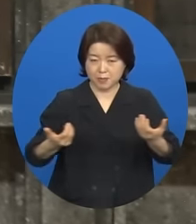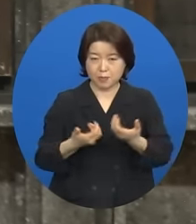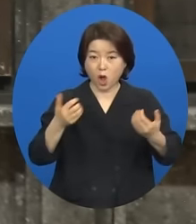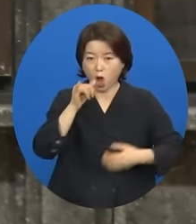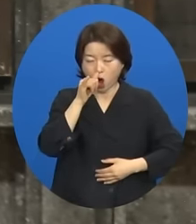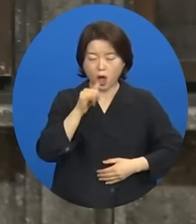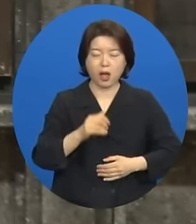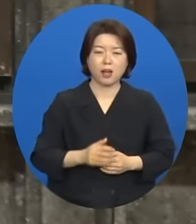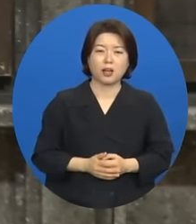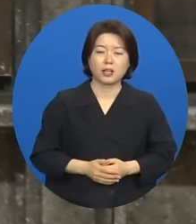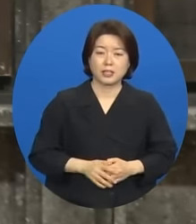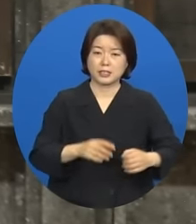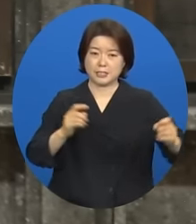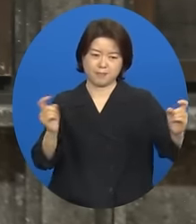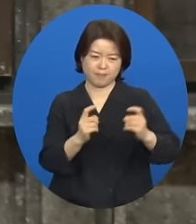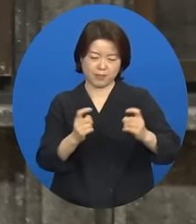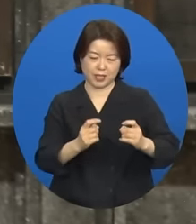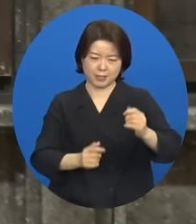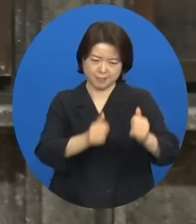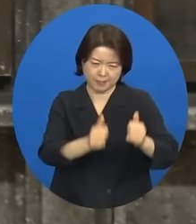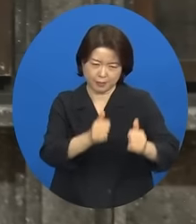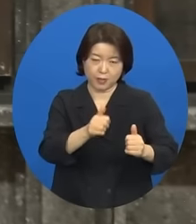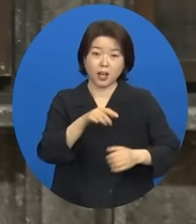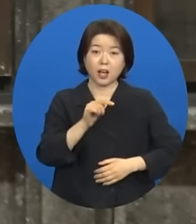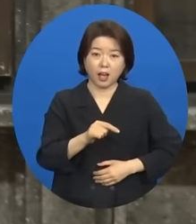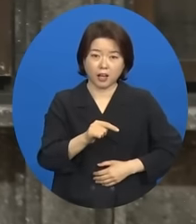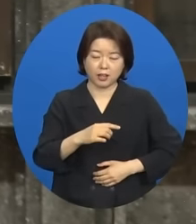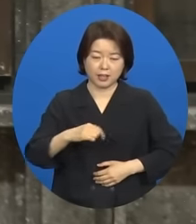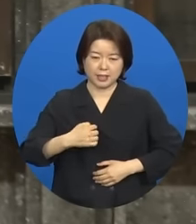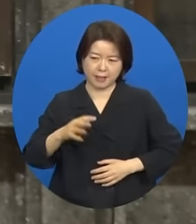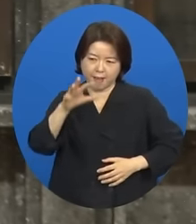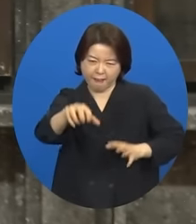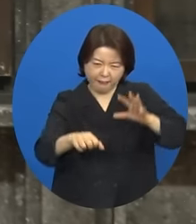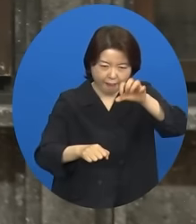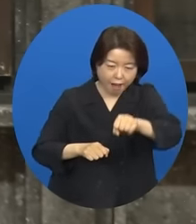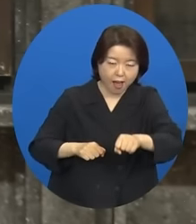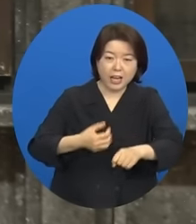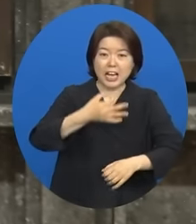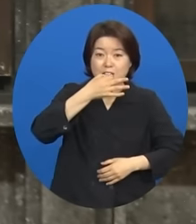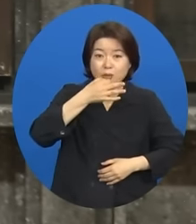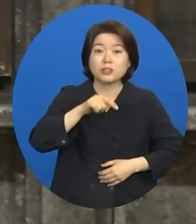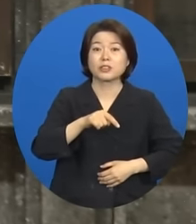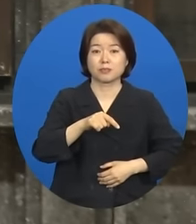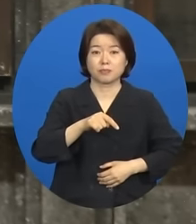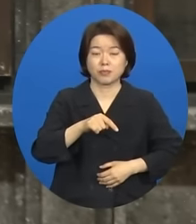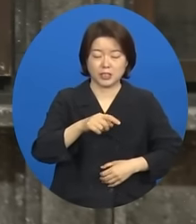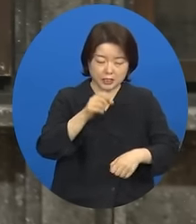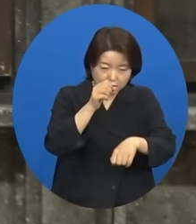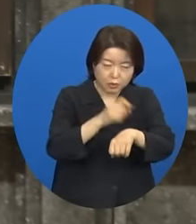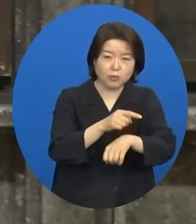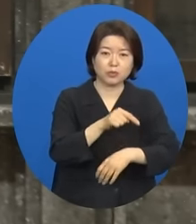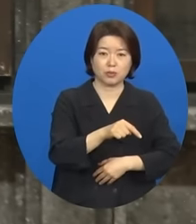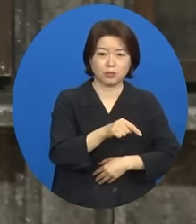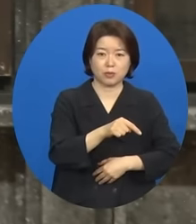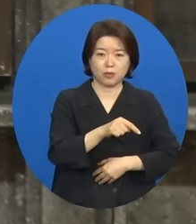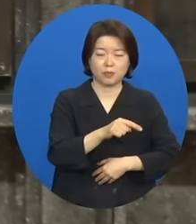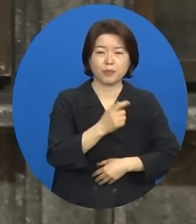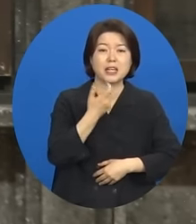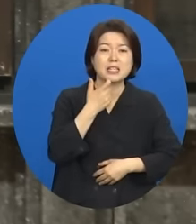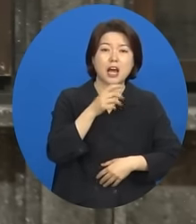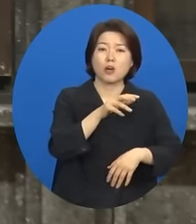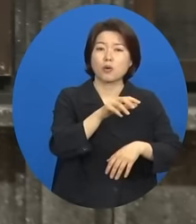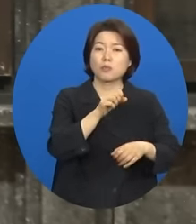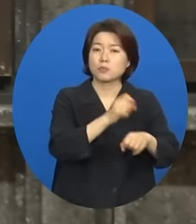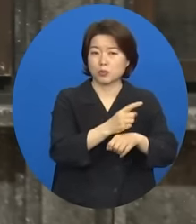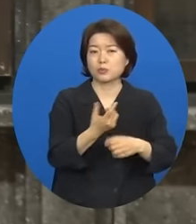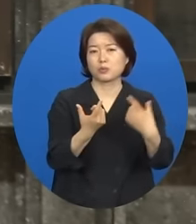부분이 싸우려 하는 거고 경쟁하려고 하고 자기가 움켜쥐려고 하는 속성이거든요. 이게 야곱의 속성이잖아요. 그러니까 야곱은 그대로